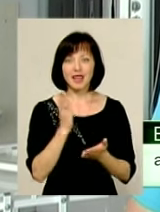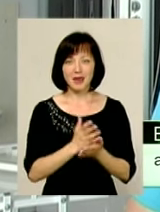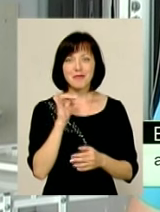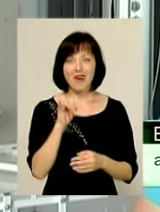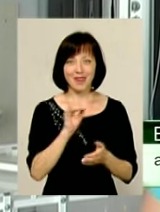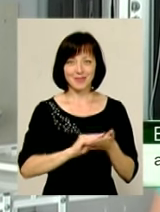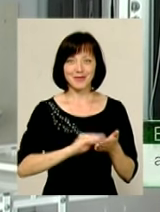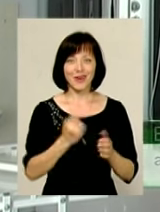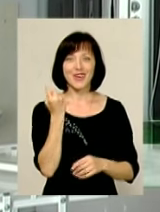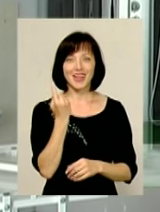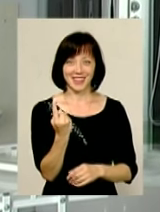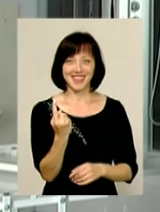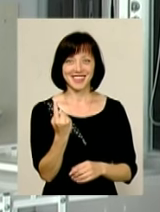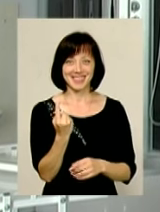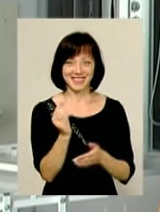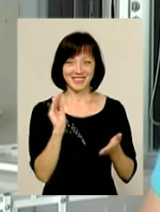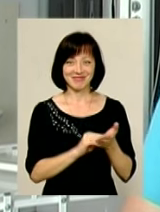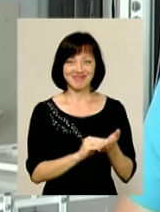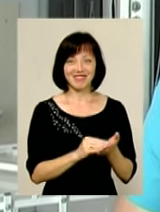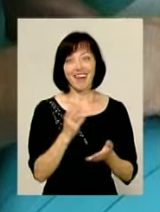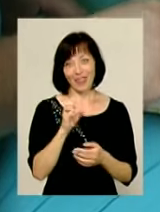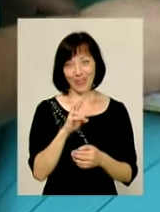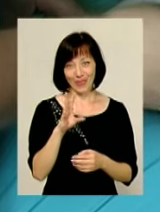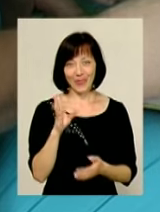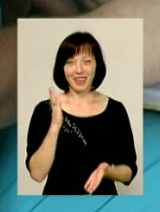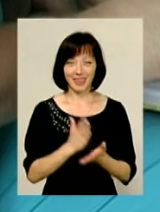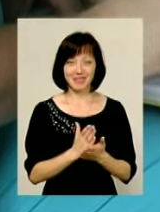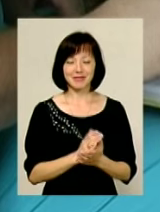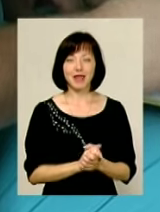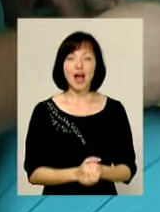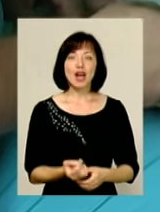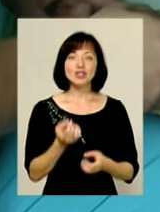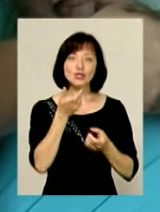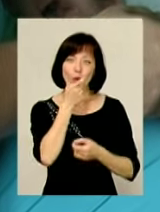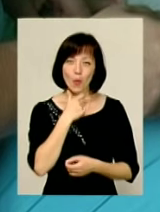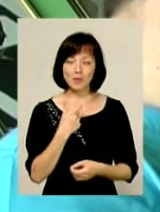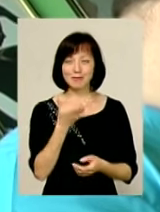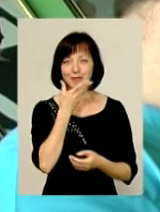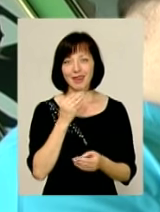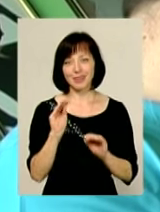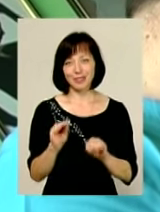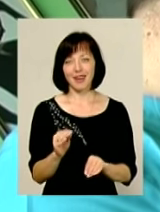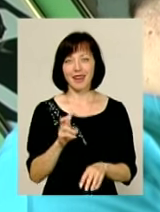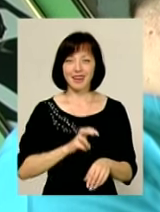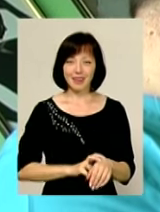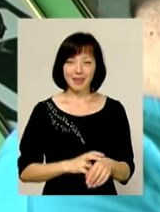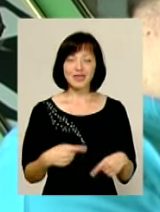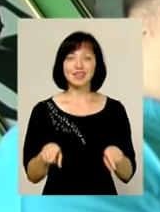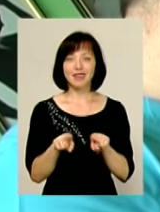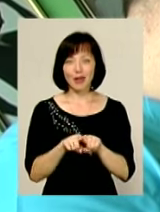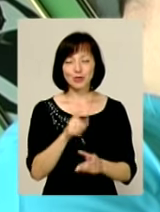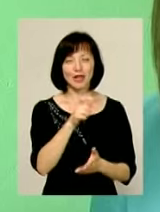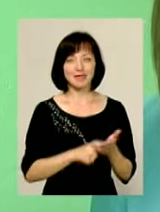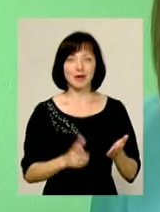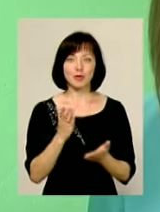негативний один, але є. Що ж, скромність не лише прикрашає лікаря, а мабуть також є